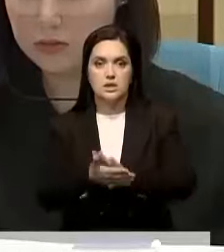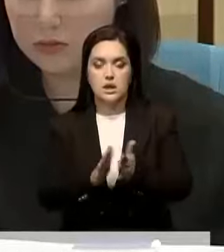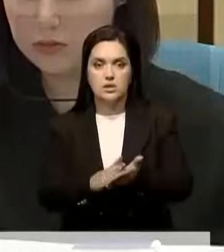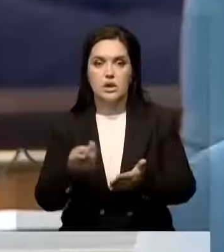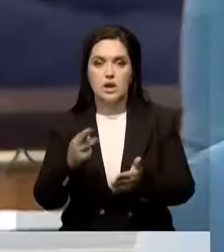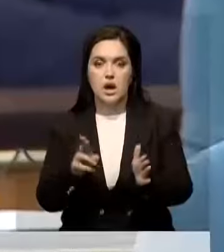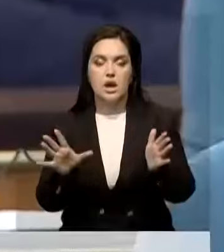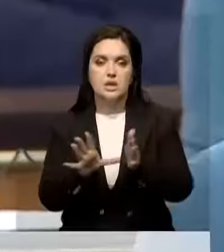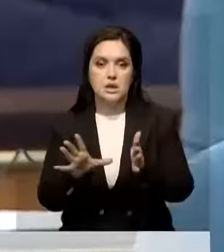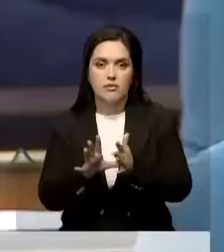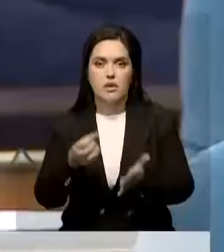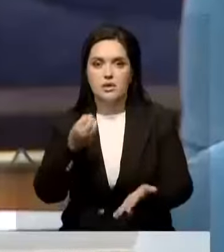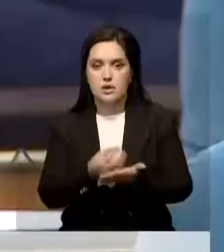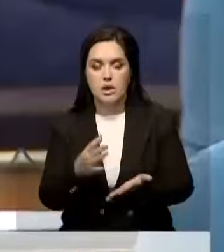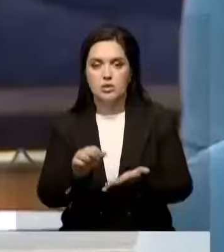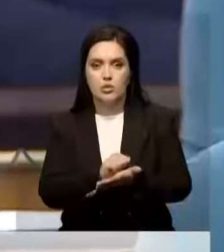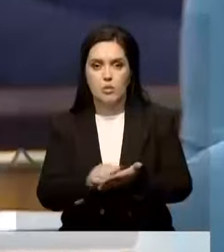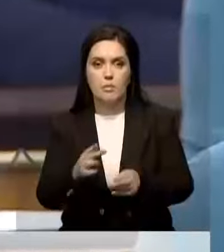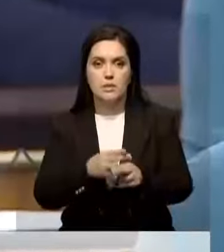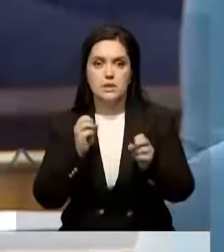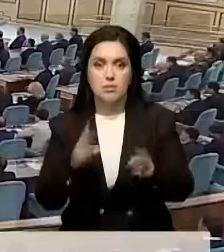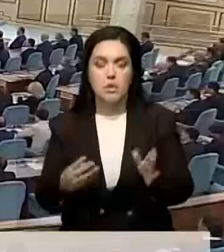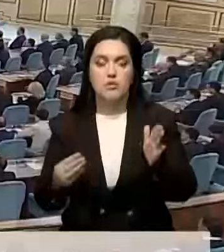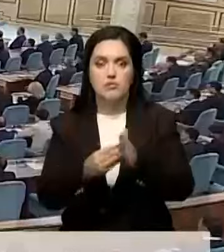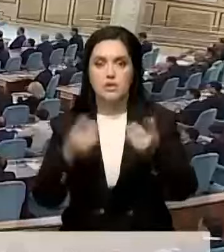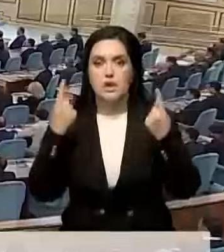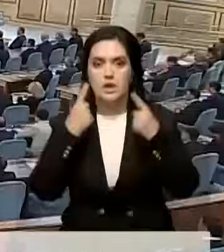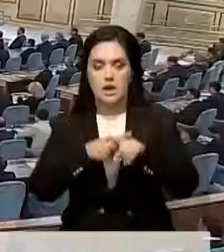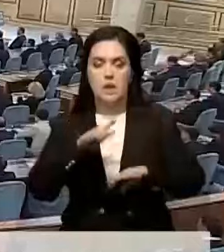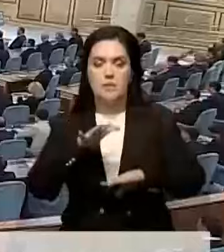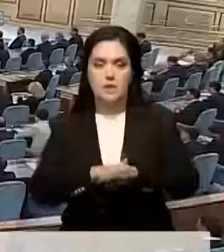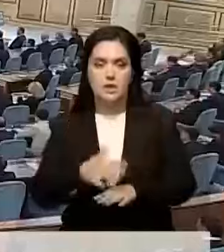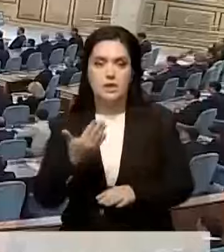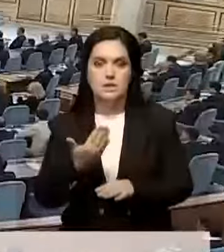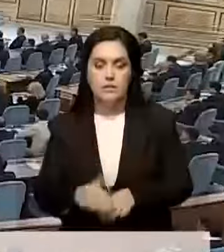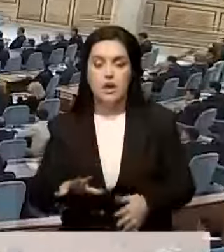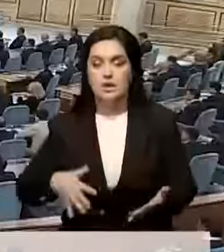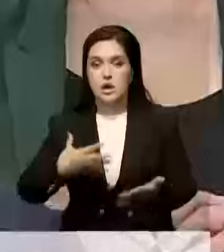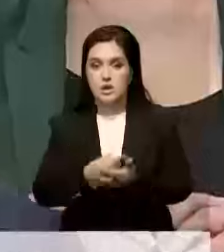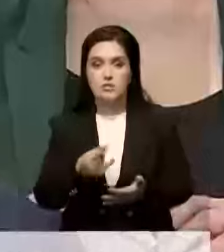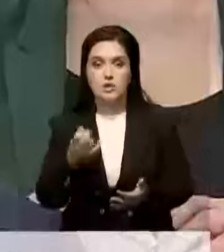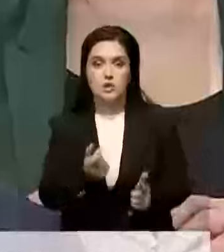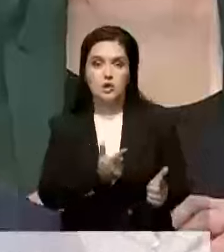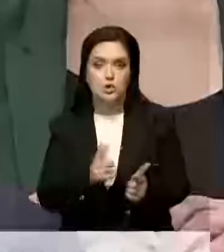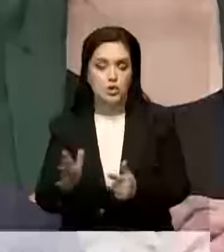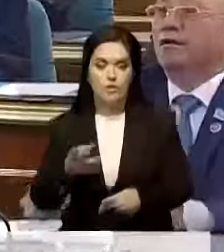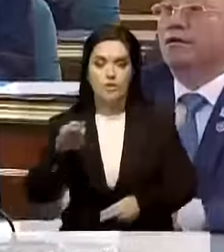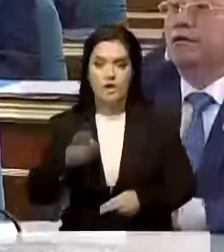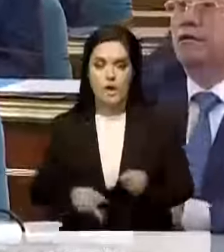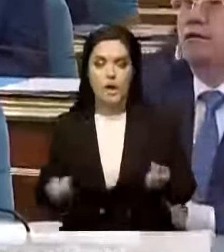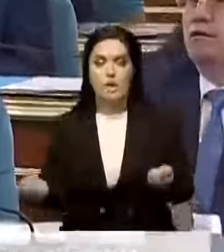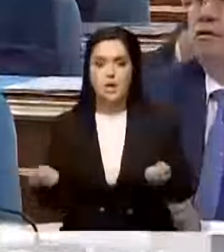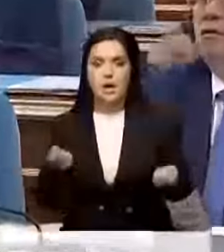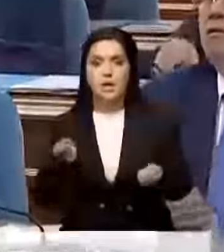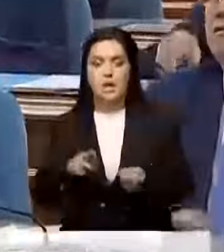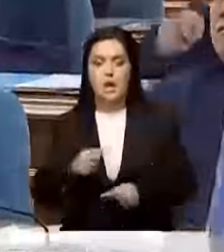оборота цифровых активов и безопасного внедрения инноваций в банковской сфере. До сих пор не поставлена точка в регуляторной среде